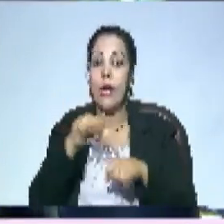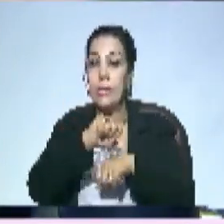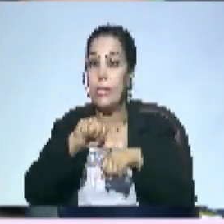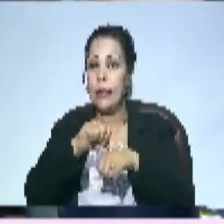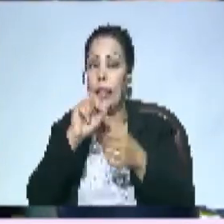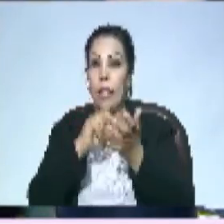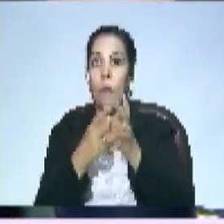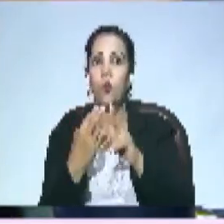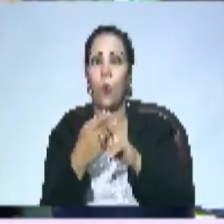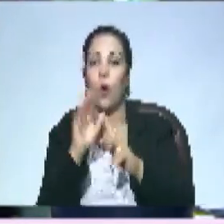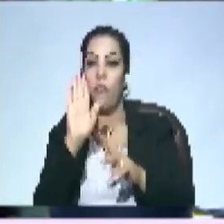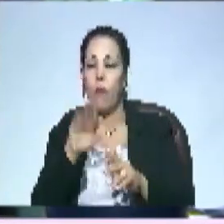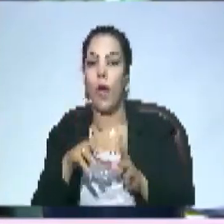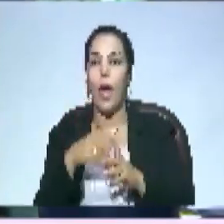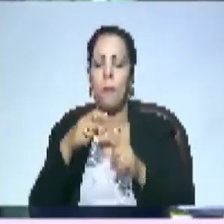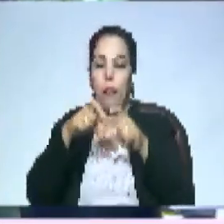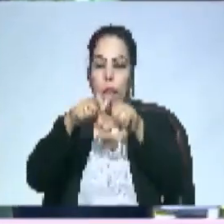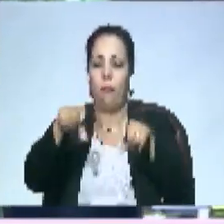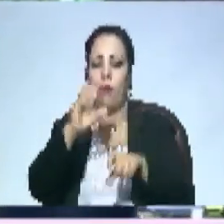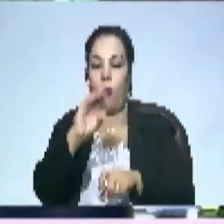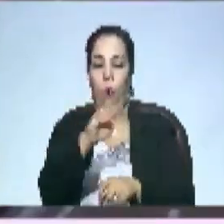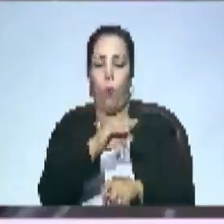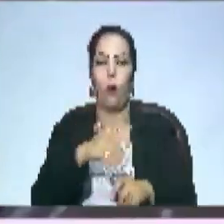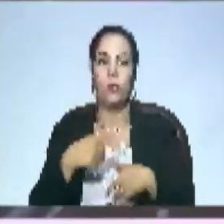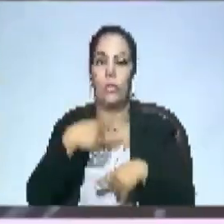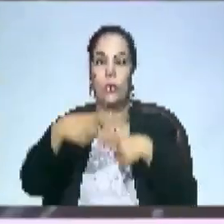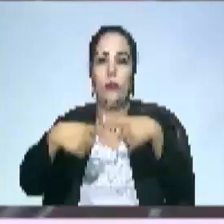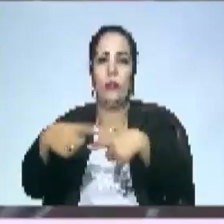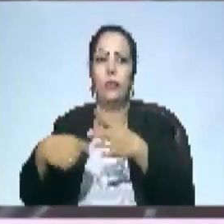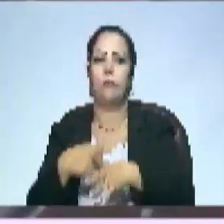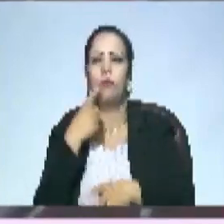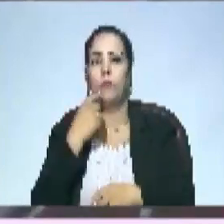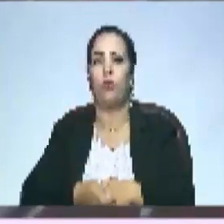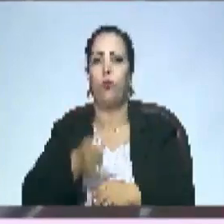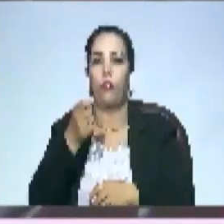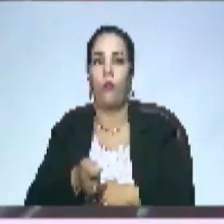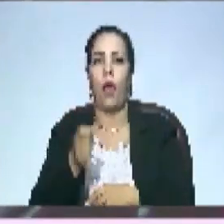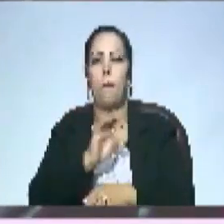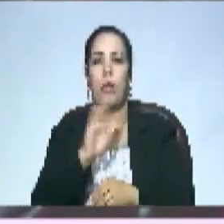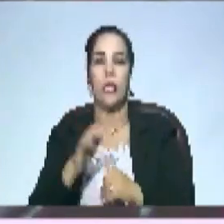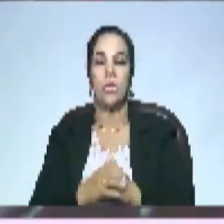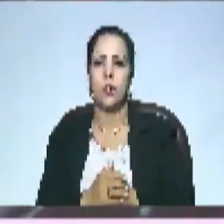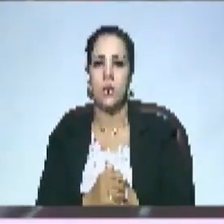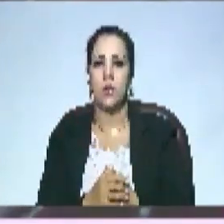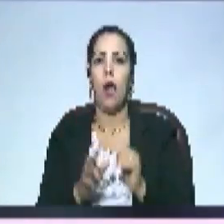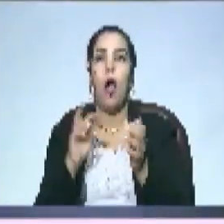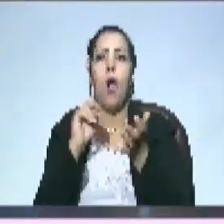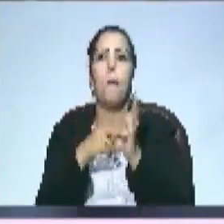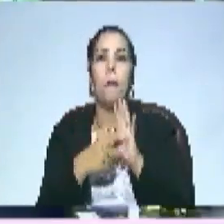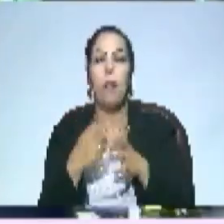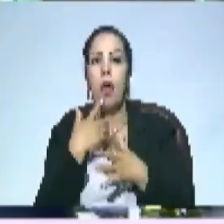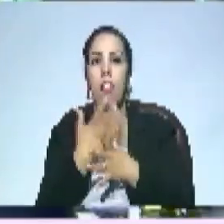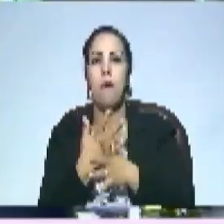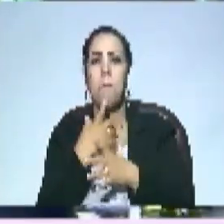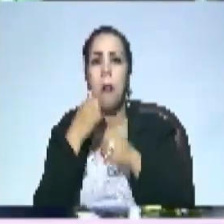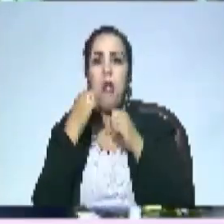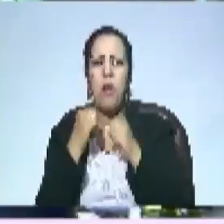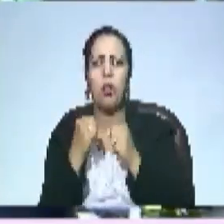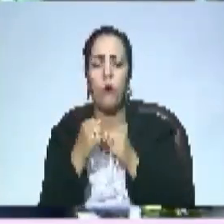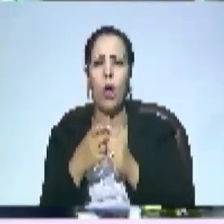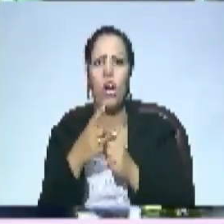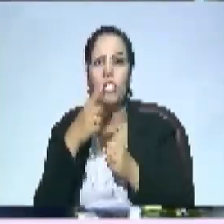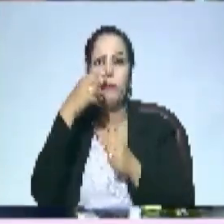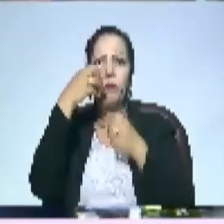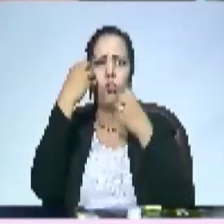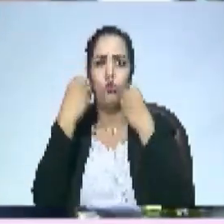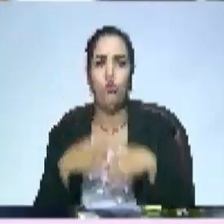زيت سخن طبعا. زيت سخن طبعا، هننزل بيه في الزيت السخن. بس هو ما بيعملش بقى عشان ناشف، فمش هي